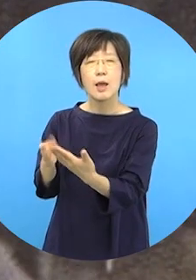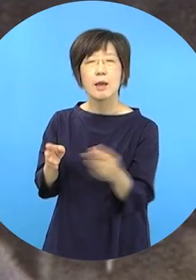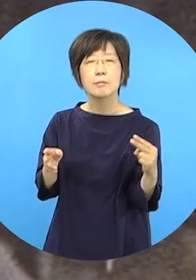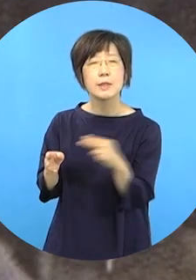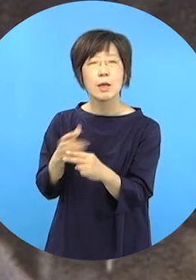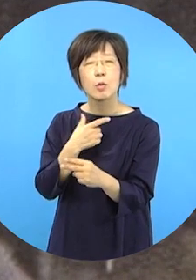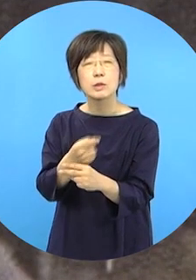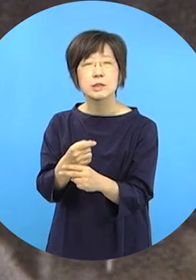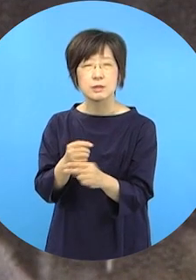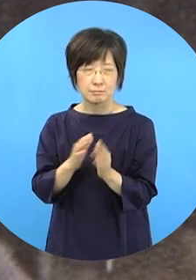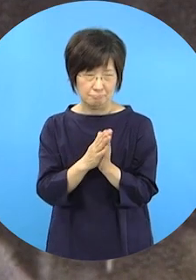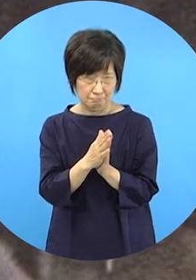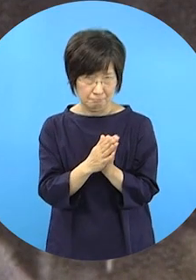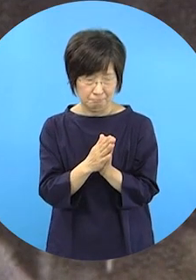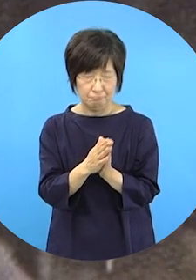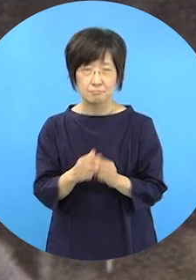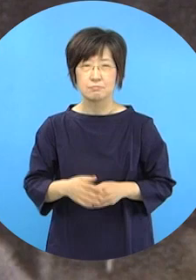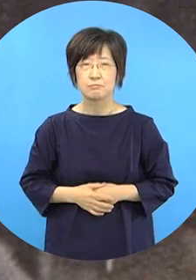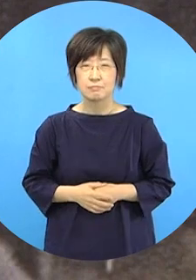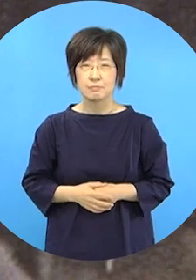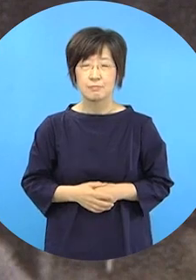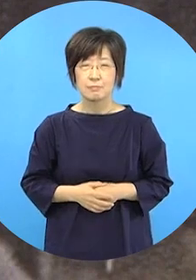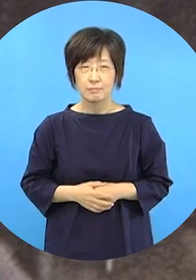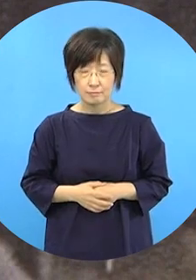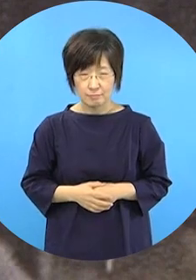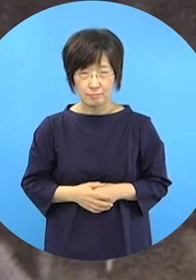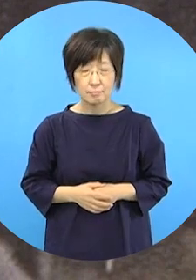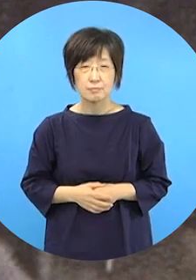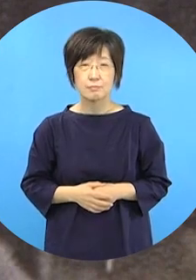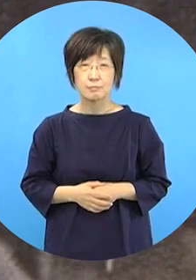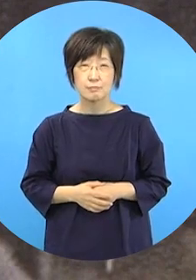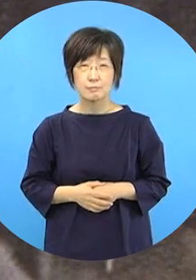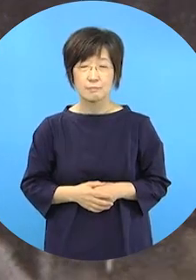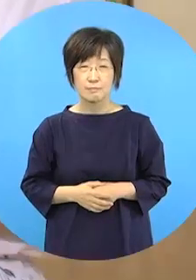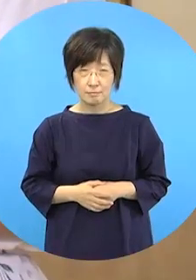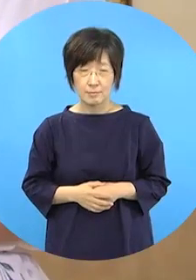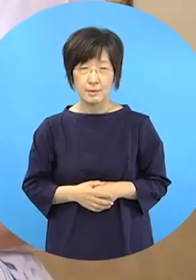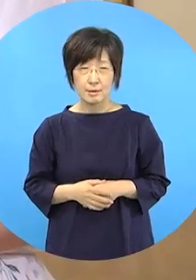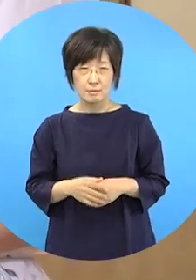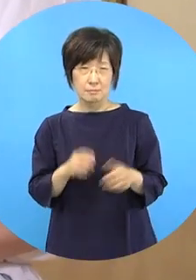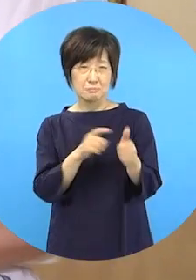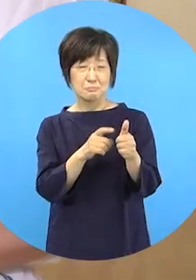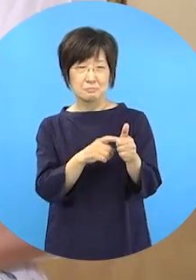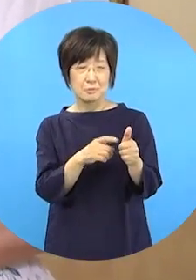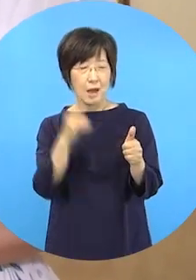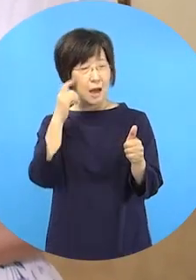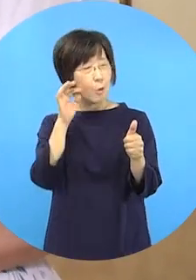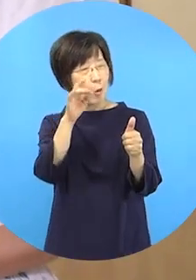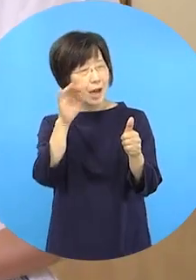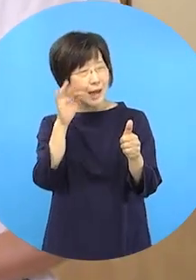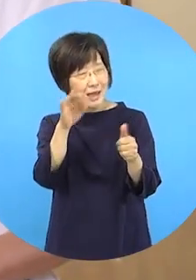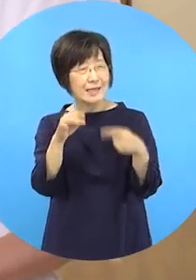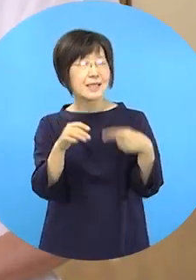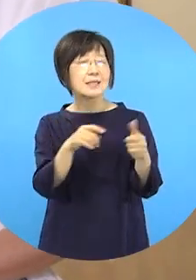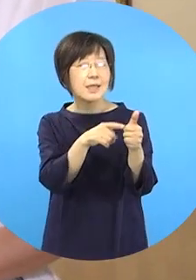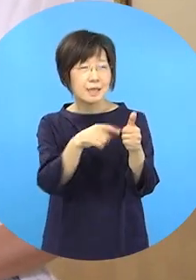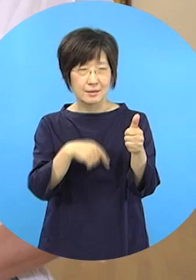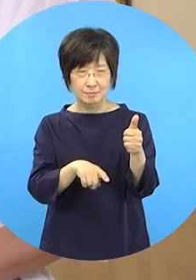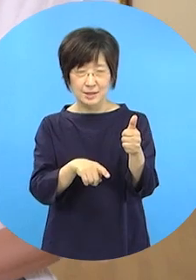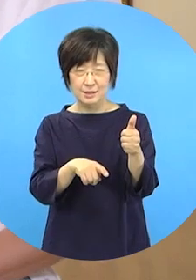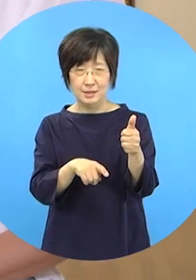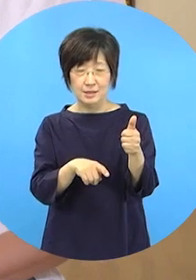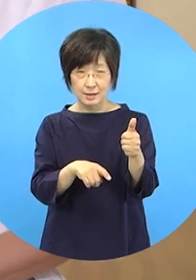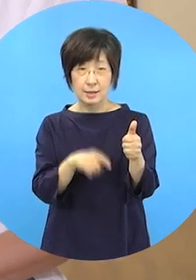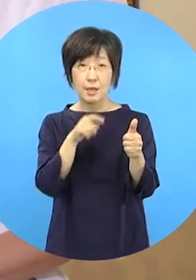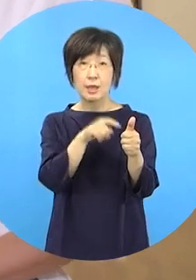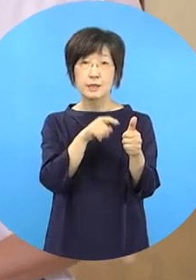くださいということをしていたんです。 それだけこう感動したんですね。 そうですね。で憧れの言ってみれば先生だった。でその有